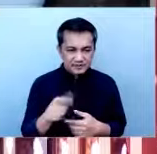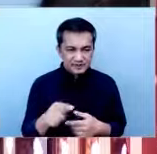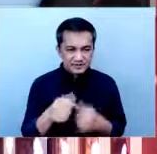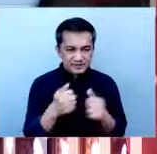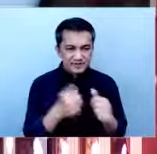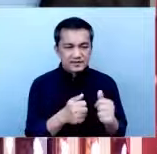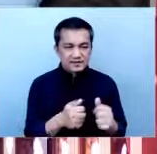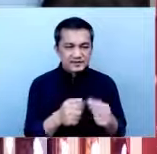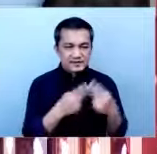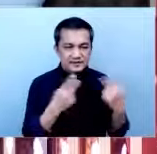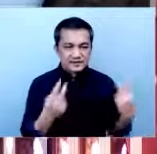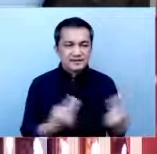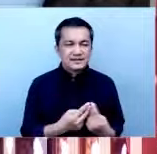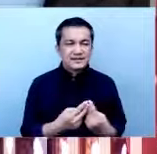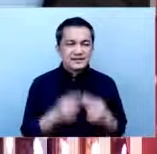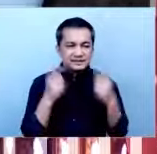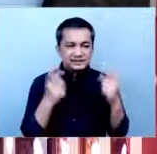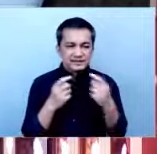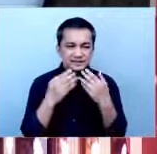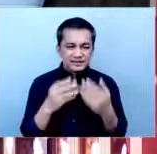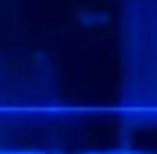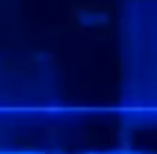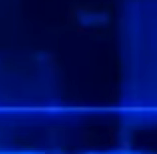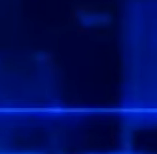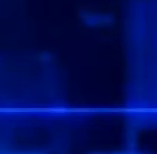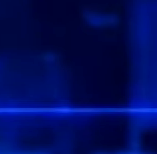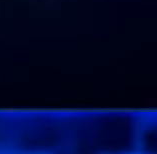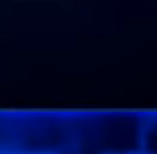ka rin ng Valentine celebration. Thank you, Elaine Fulgencio.